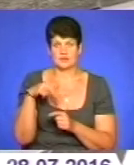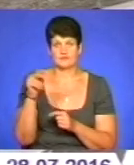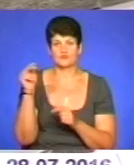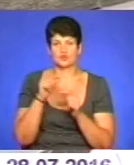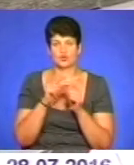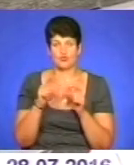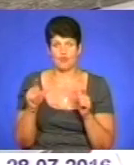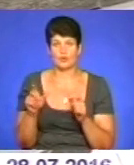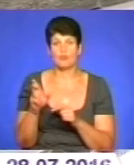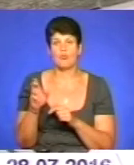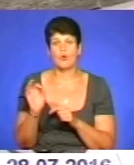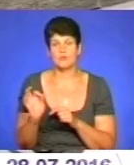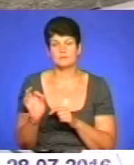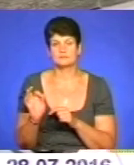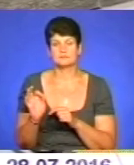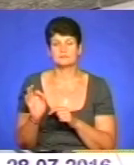йти, бо